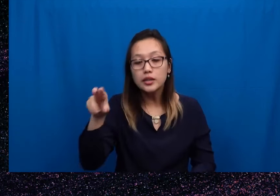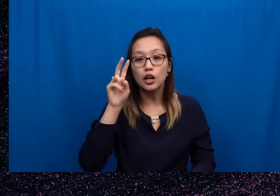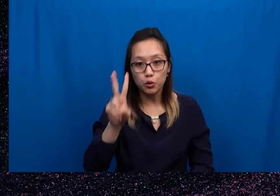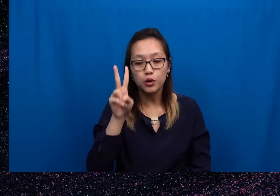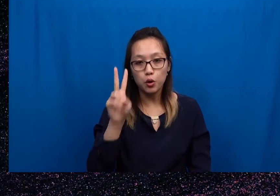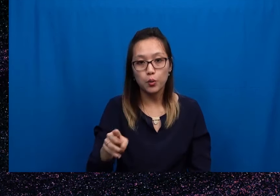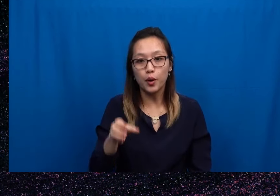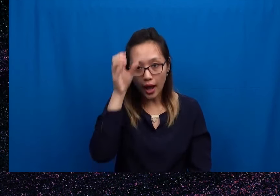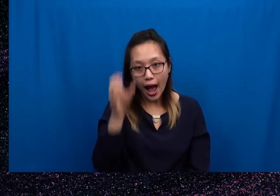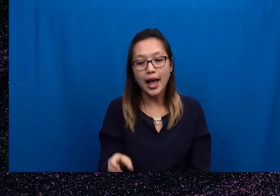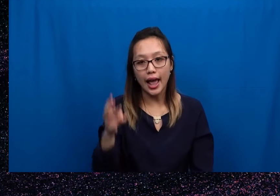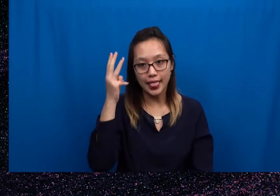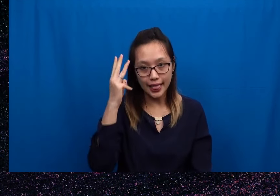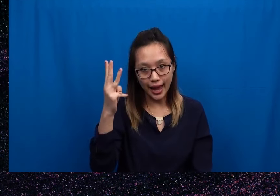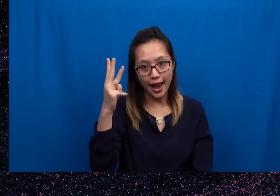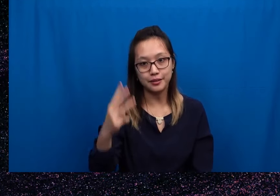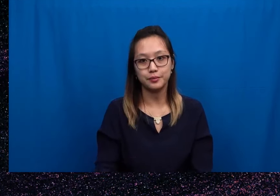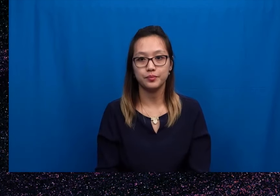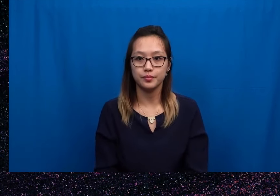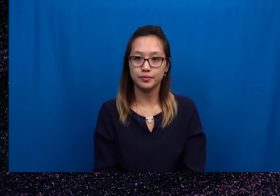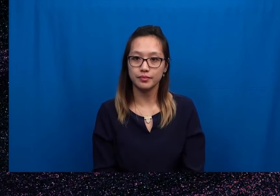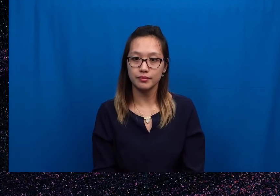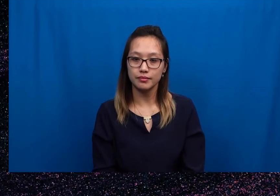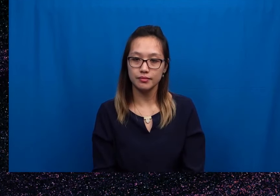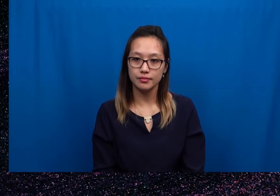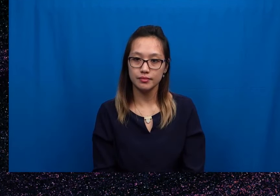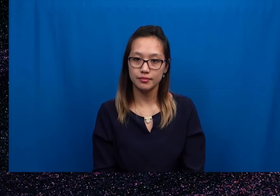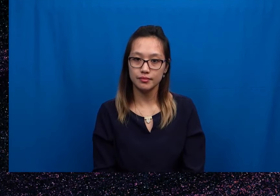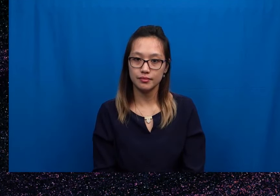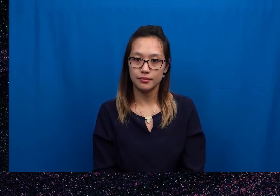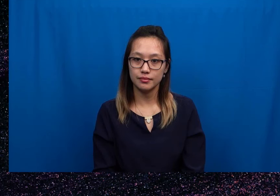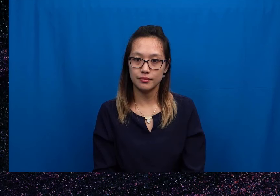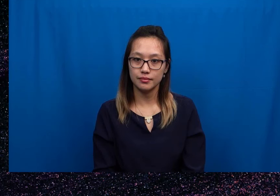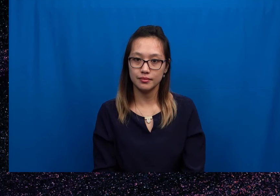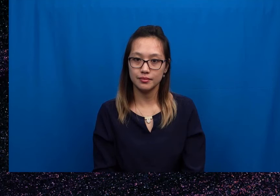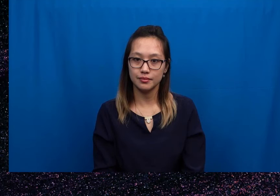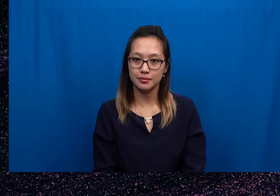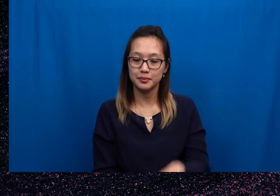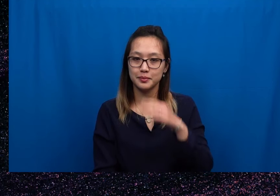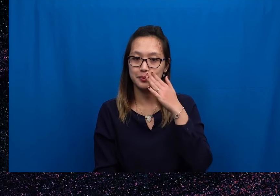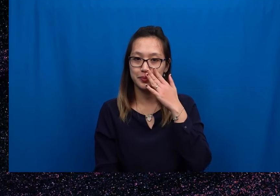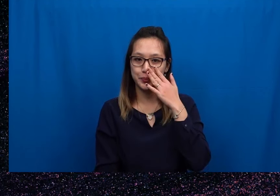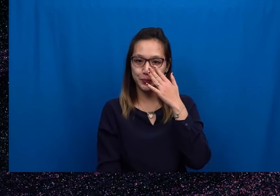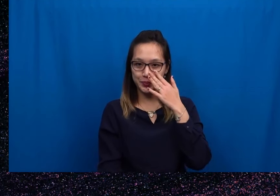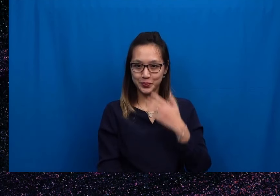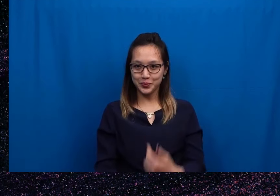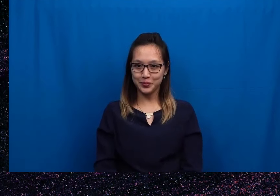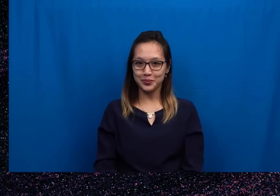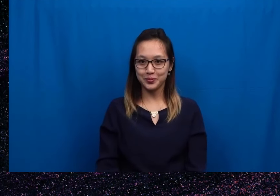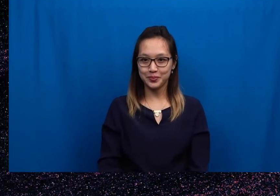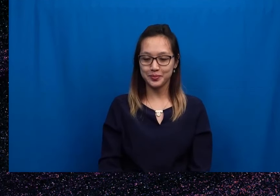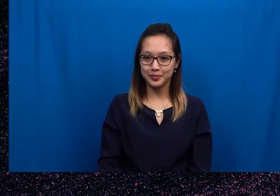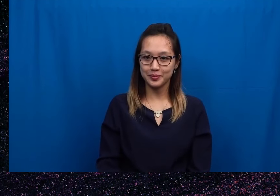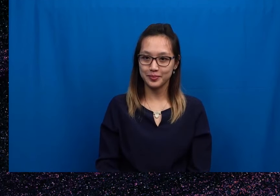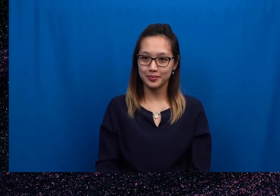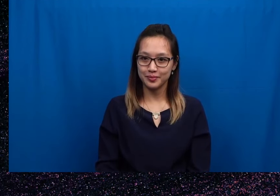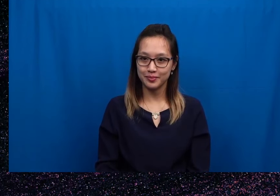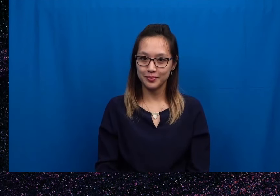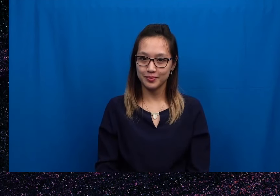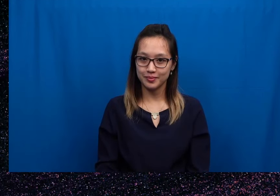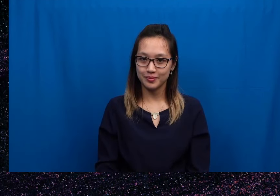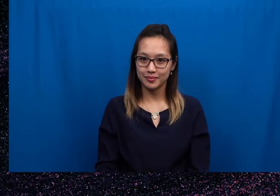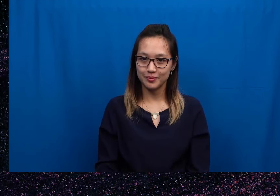Kisah Rasul pasal 22, aku adalah orang Yahudi, lahir di Tarsus di tanah Kilikia.